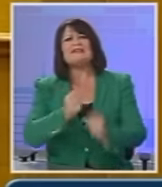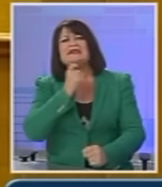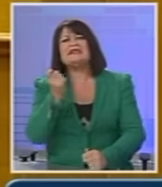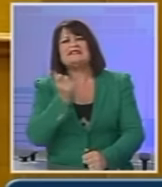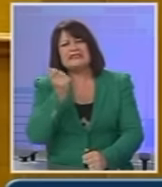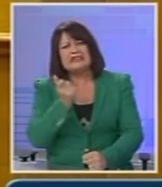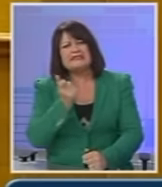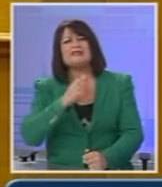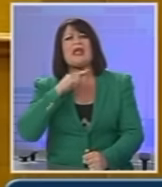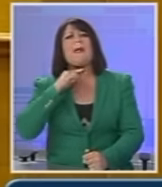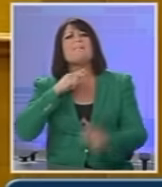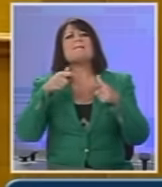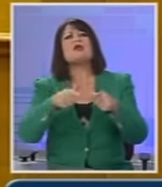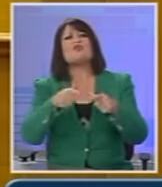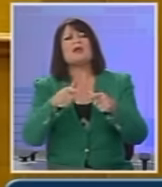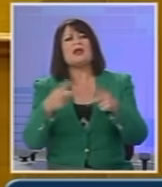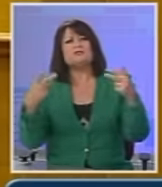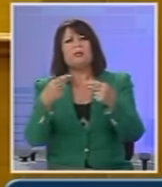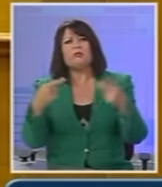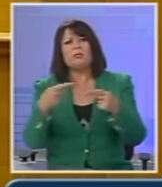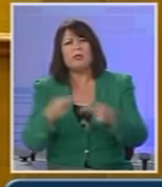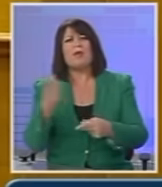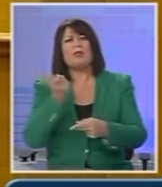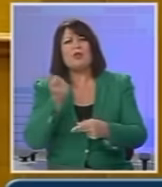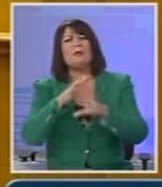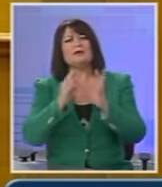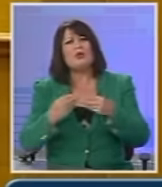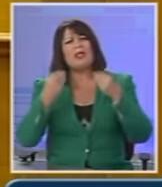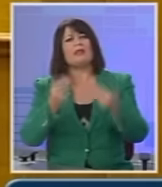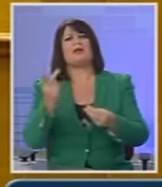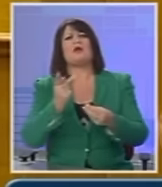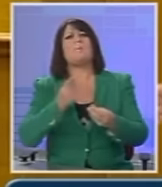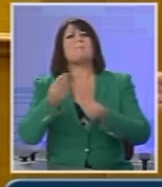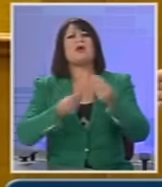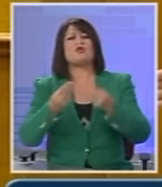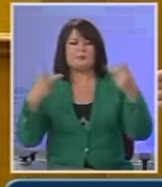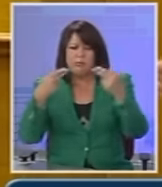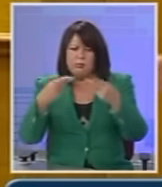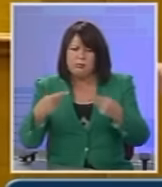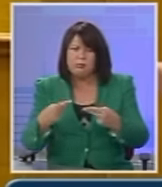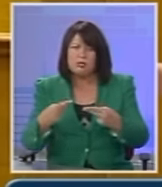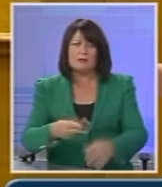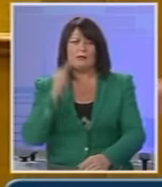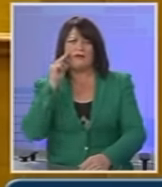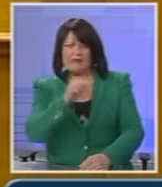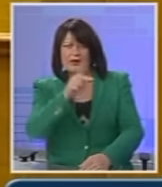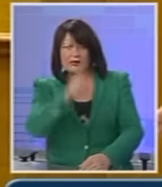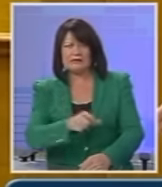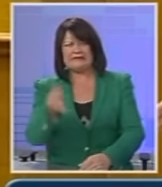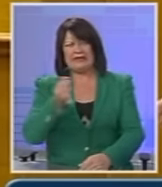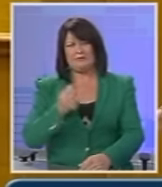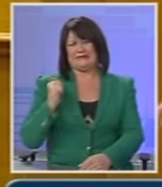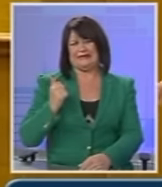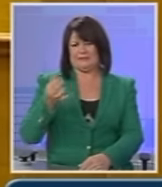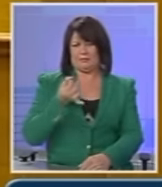και σε παροχές κοινωνικής ασφάλισης και κοινωνικά επιδόματα. Αποκάλυπτε τελικά πως εσείς, όπως μας τα είπατε